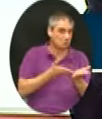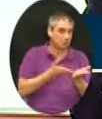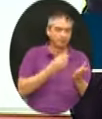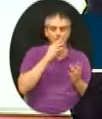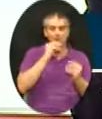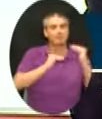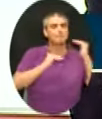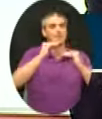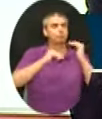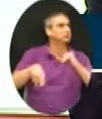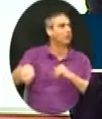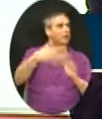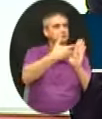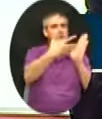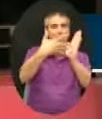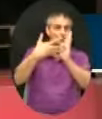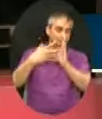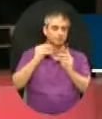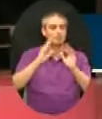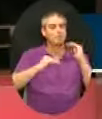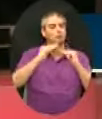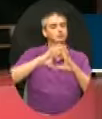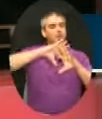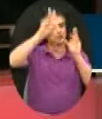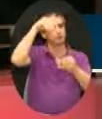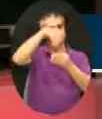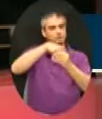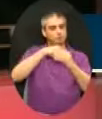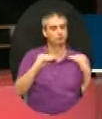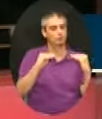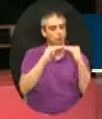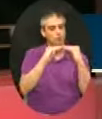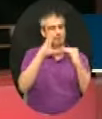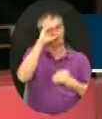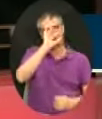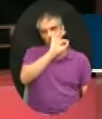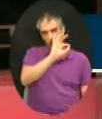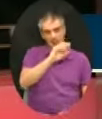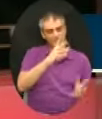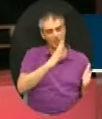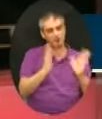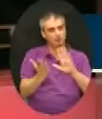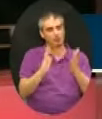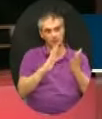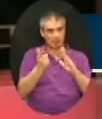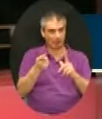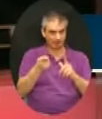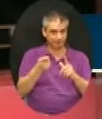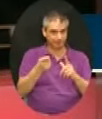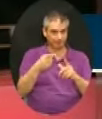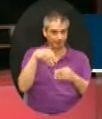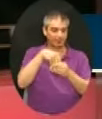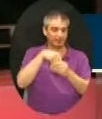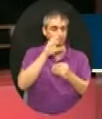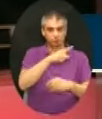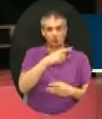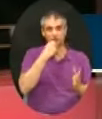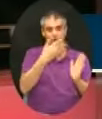ממוצע של סקרים, והרבה פעמים ממוצע משוקלל, שמותאם לכדי המתודולוגיה שלהם, וההטייה, הבייס הפנימי של